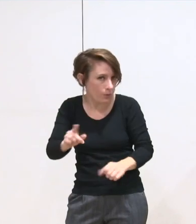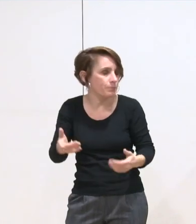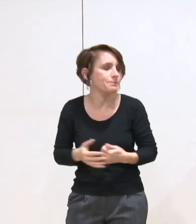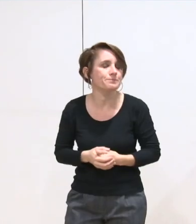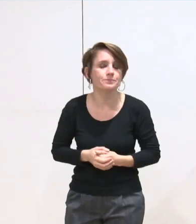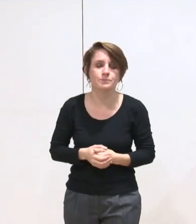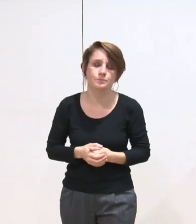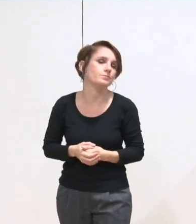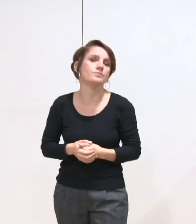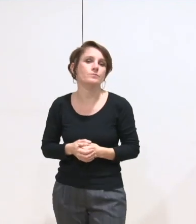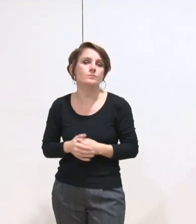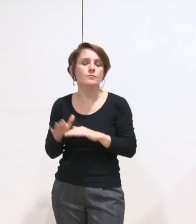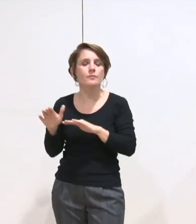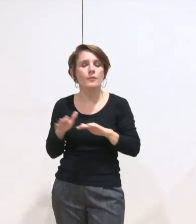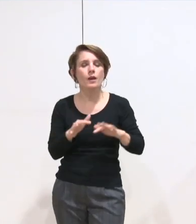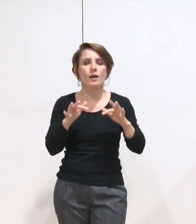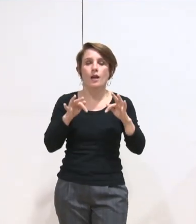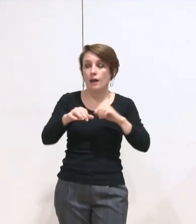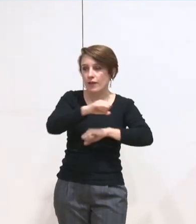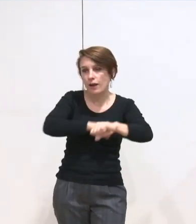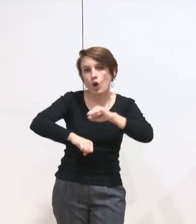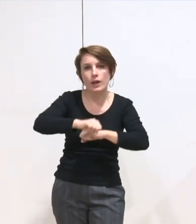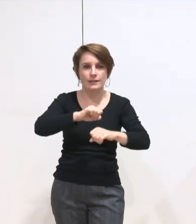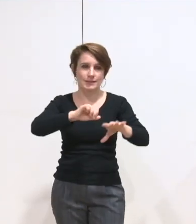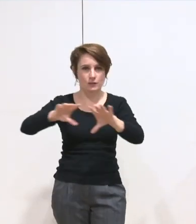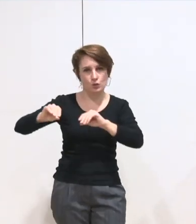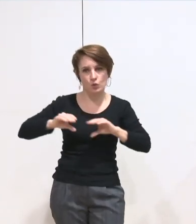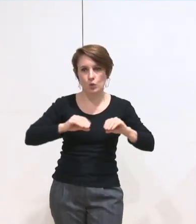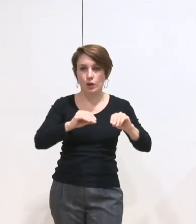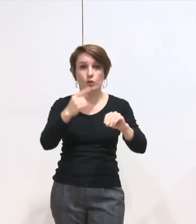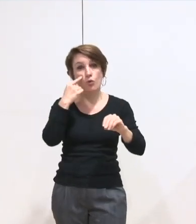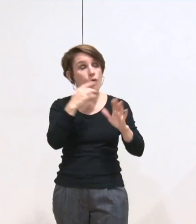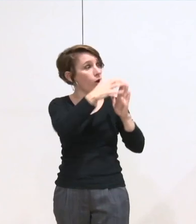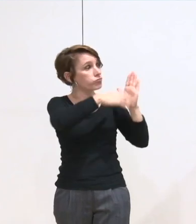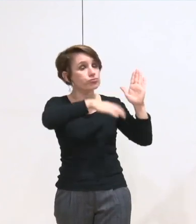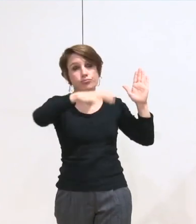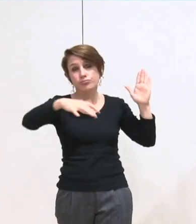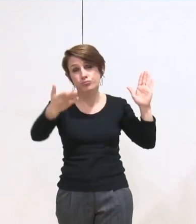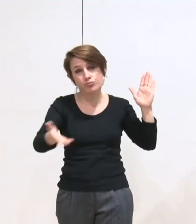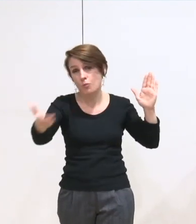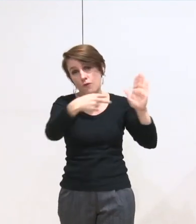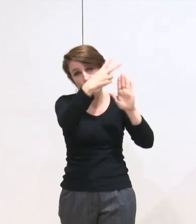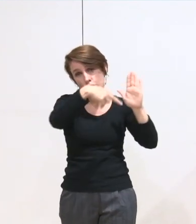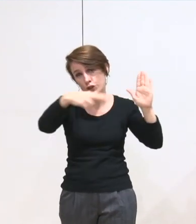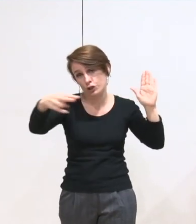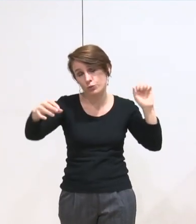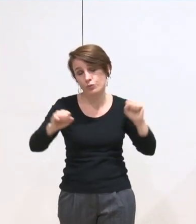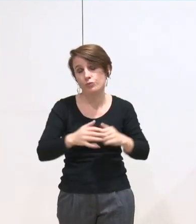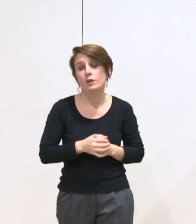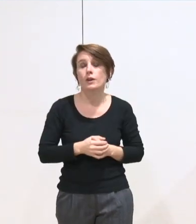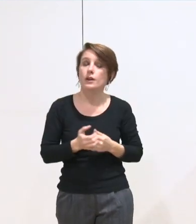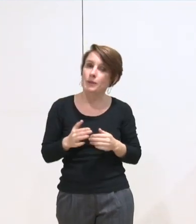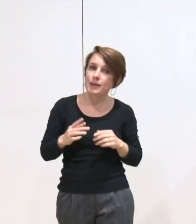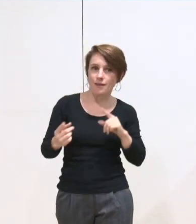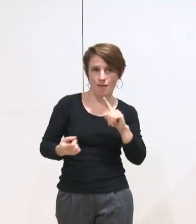Sur les aspects pratico-pratiques, donc je vous les laisse découvrir, mais ce qui est important, c'est de se dire que